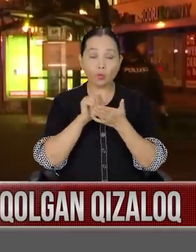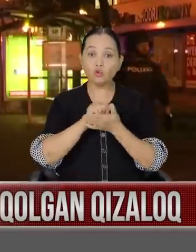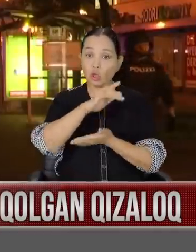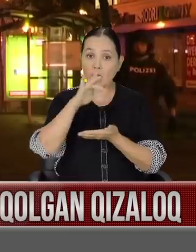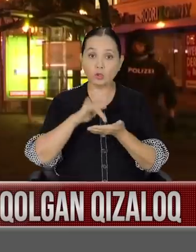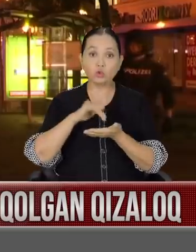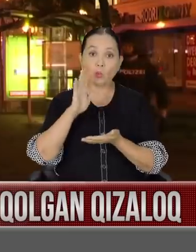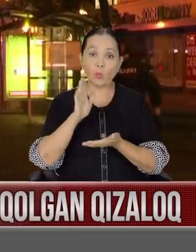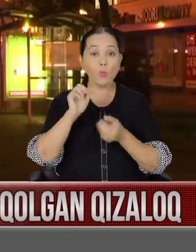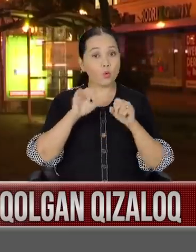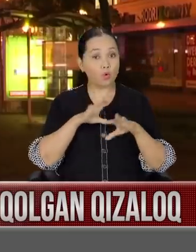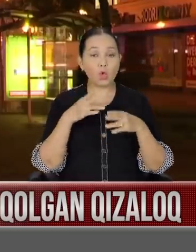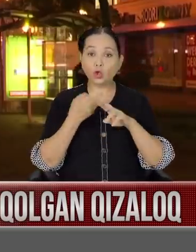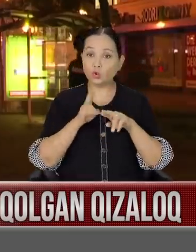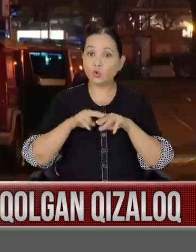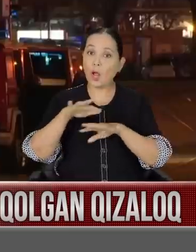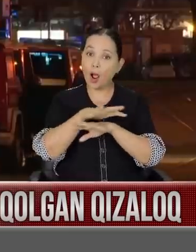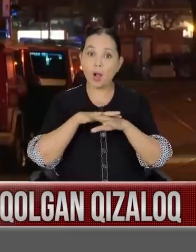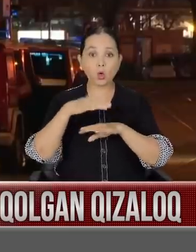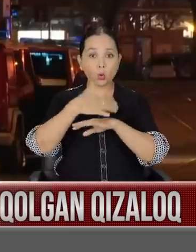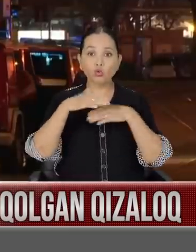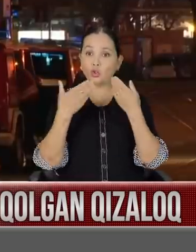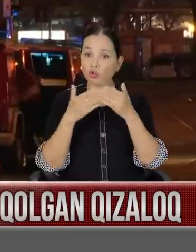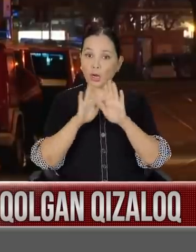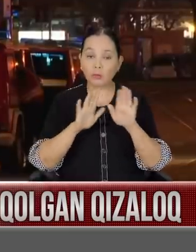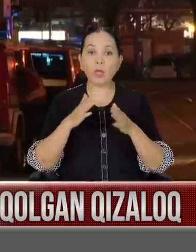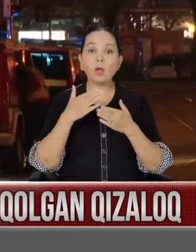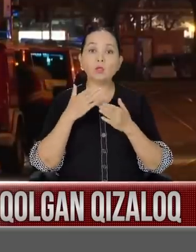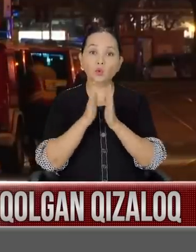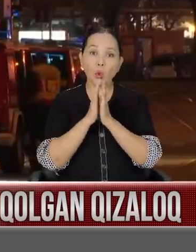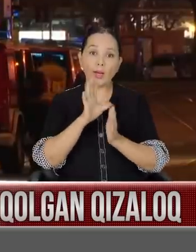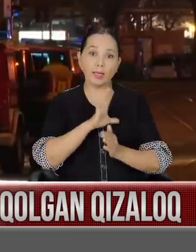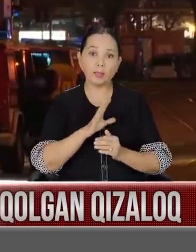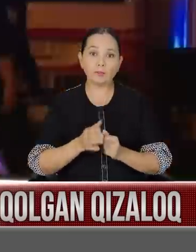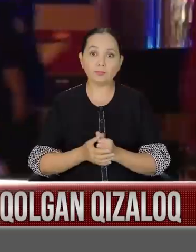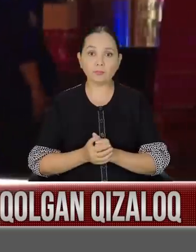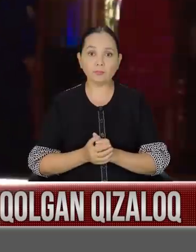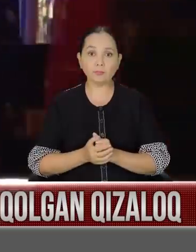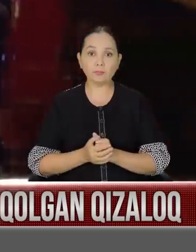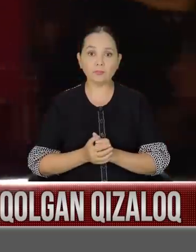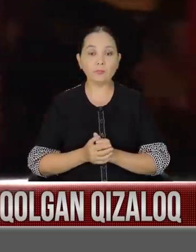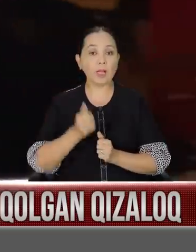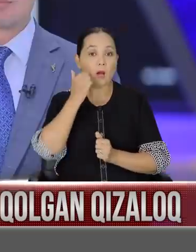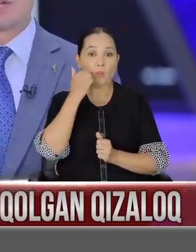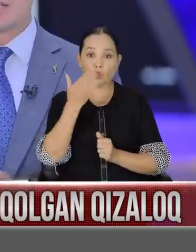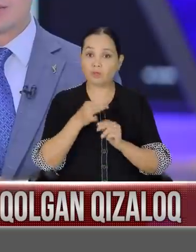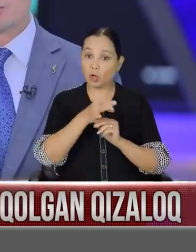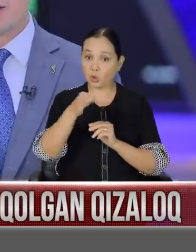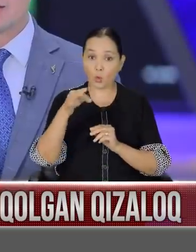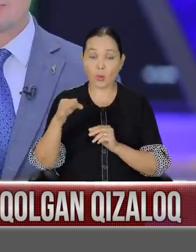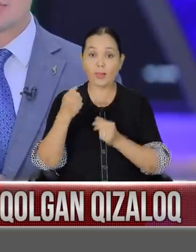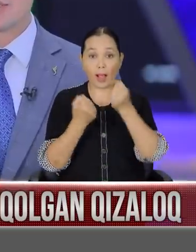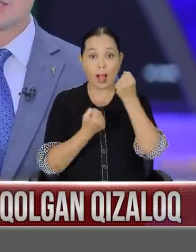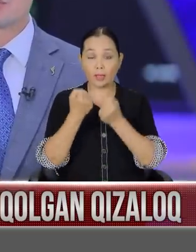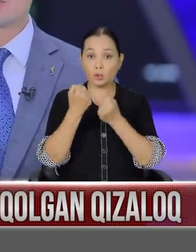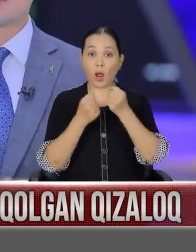shahar markazida bo'lishi mumkin. Shuning uchun aholidan ko'chaga chiqmaslik so'ralgan. Moskva